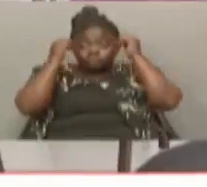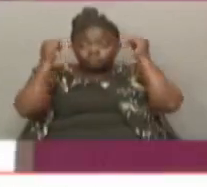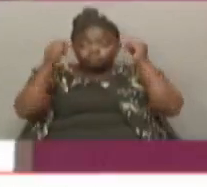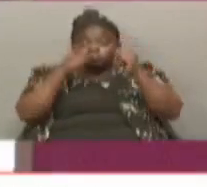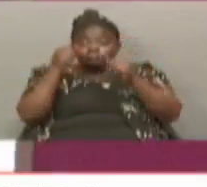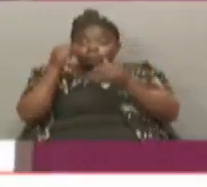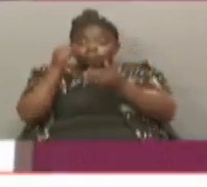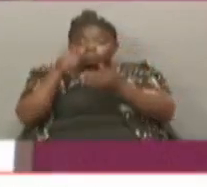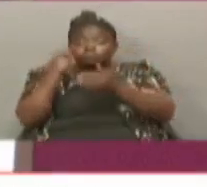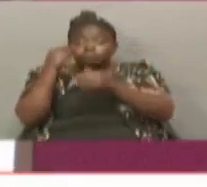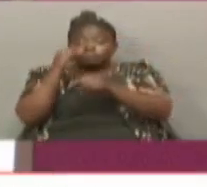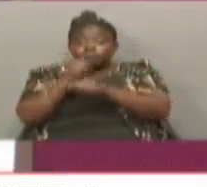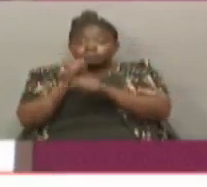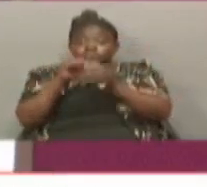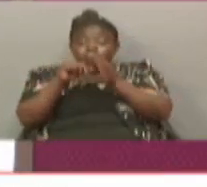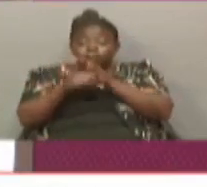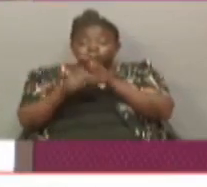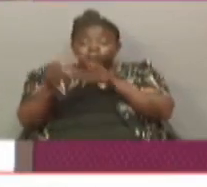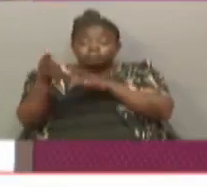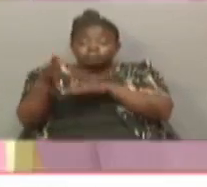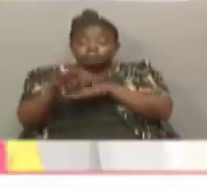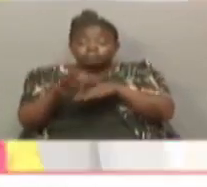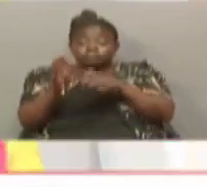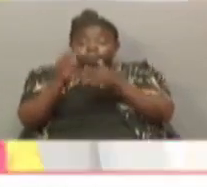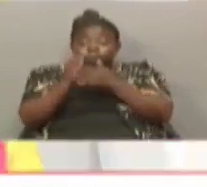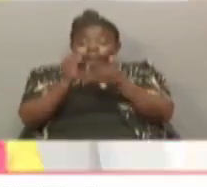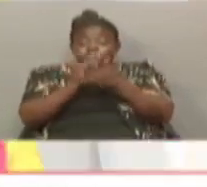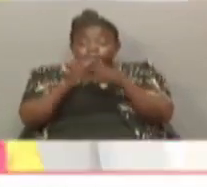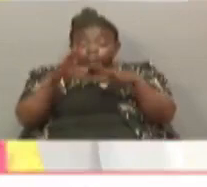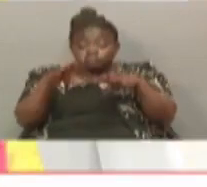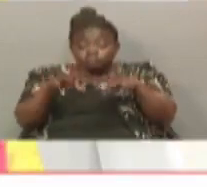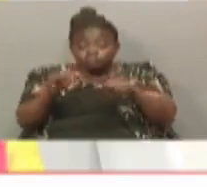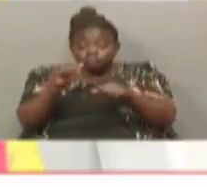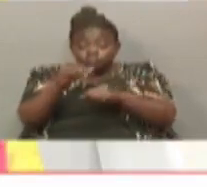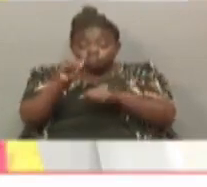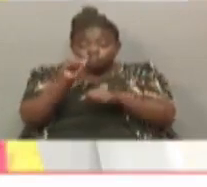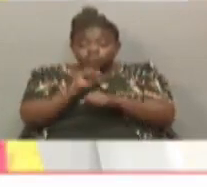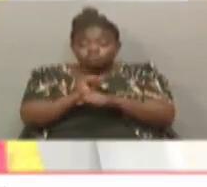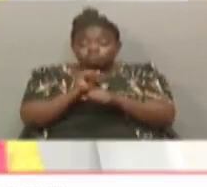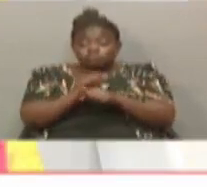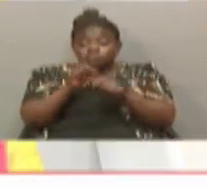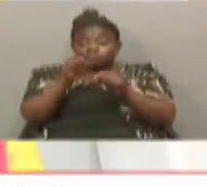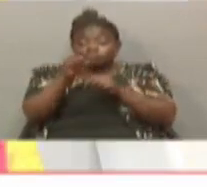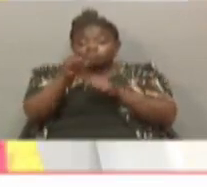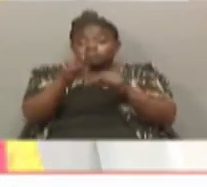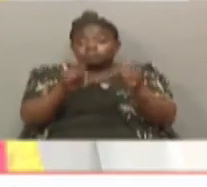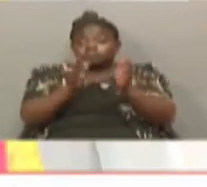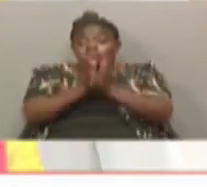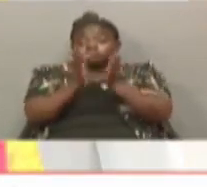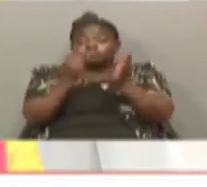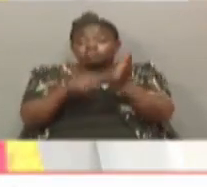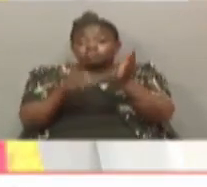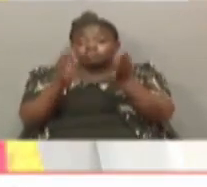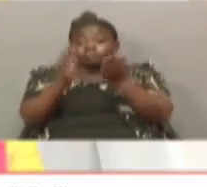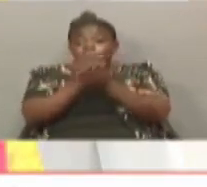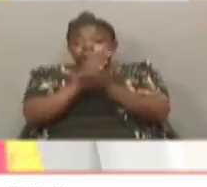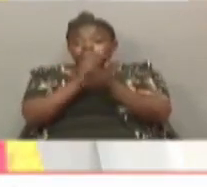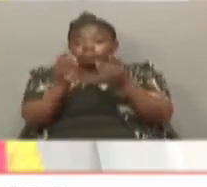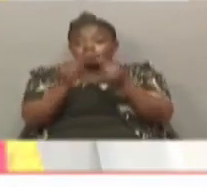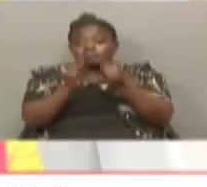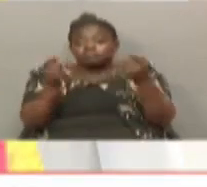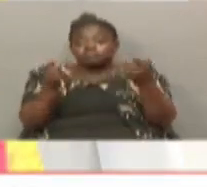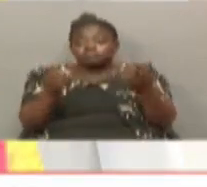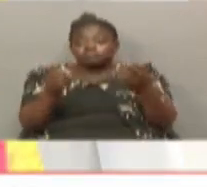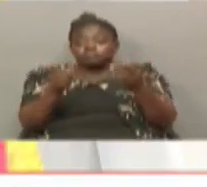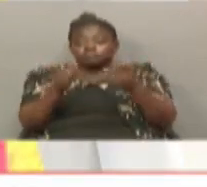nsonga z'abafukuba batwala emirimu gyabwe. Ne administrator general yagamba bugambi mugabane oli n'agabana ng'olulayini luyita mu nnyumba